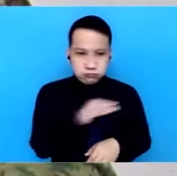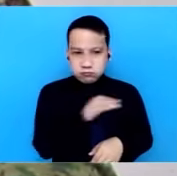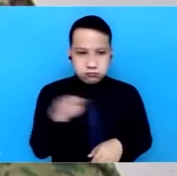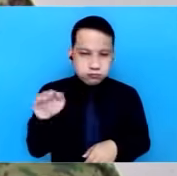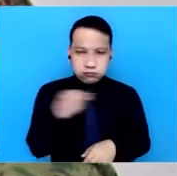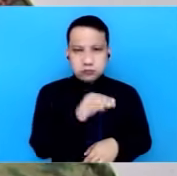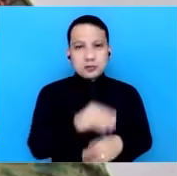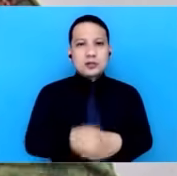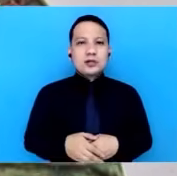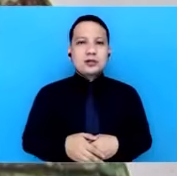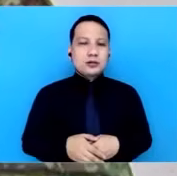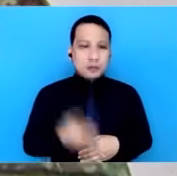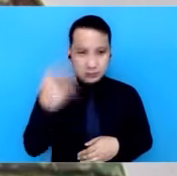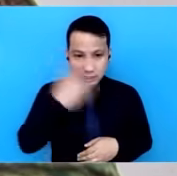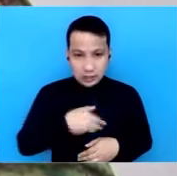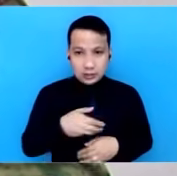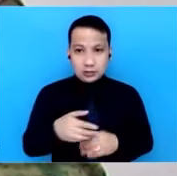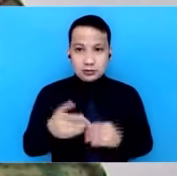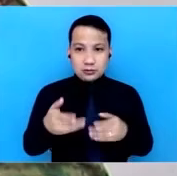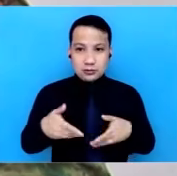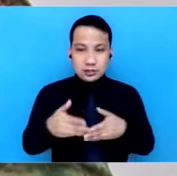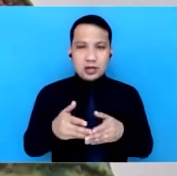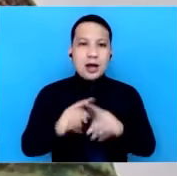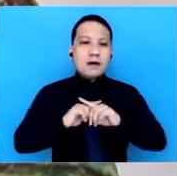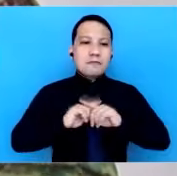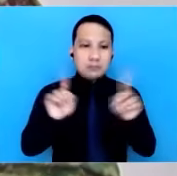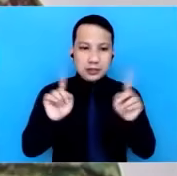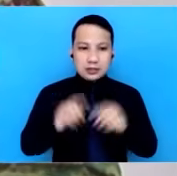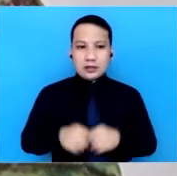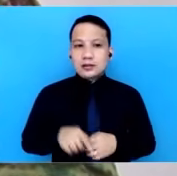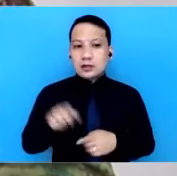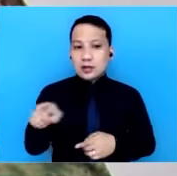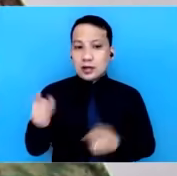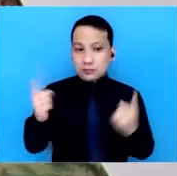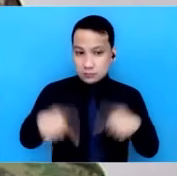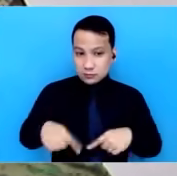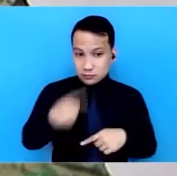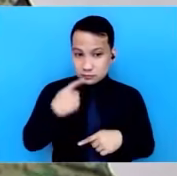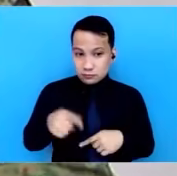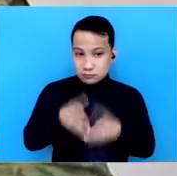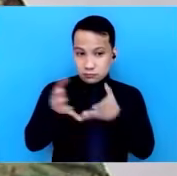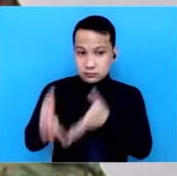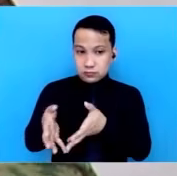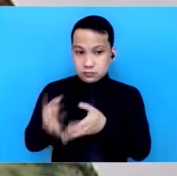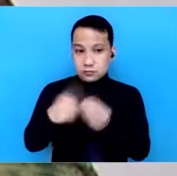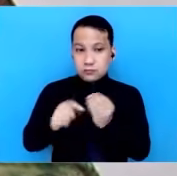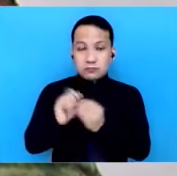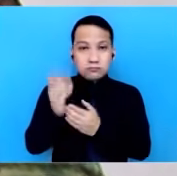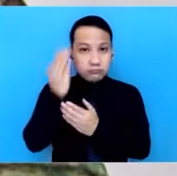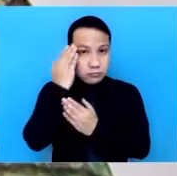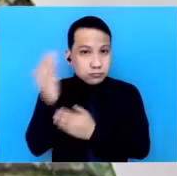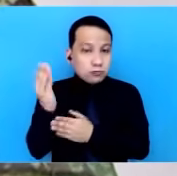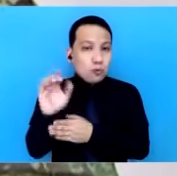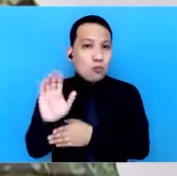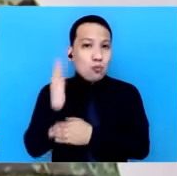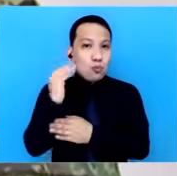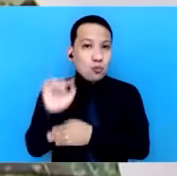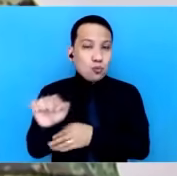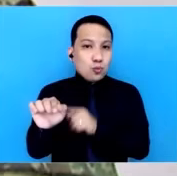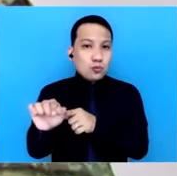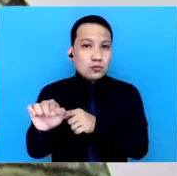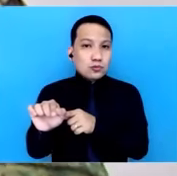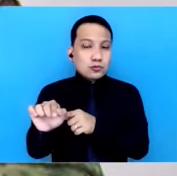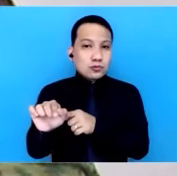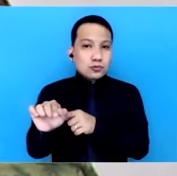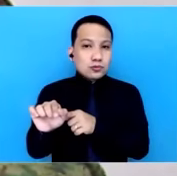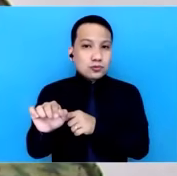maganda yung daan. Unfortunately, siguro, baka akala pinaplug down or something ka kasi because they are on